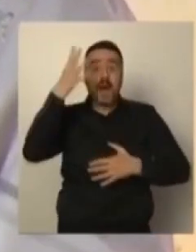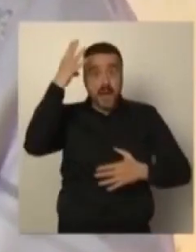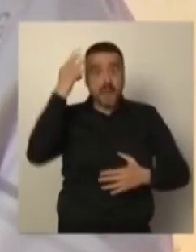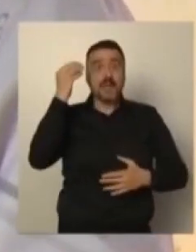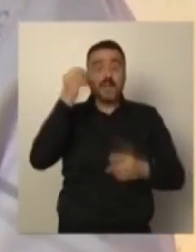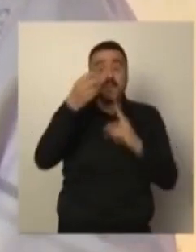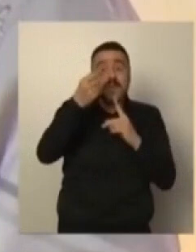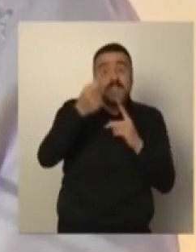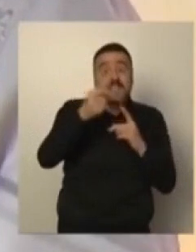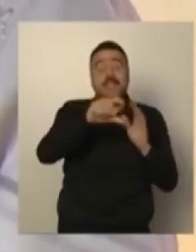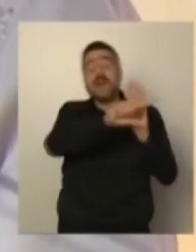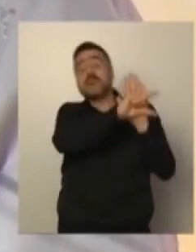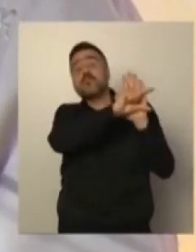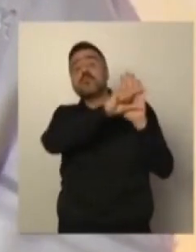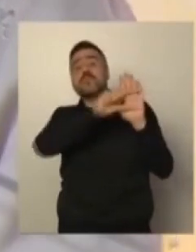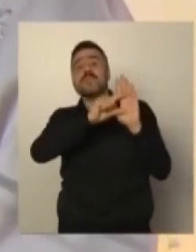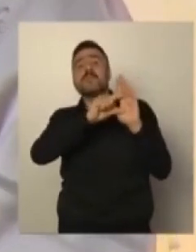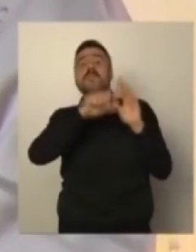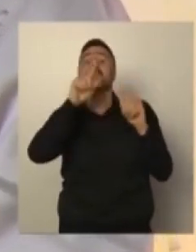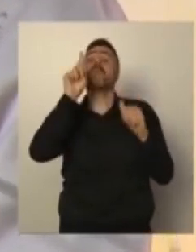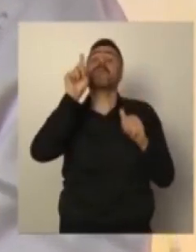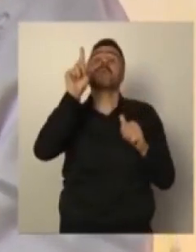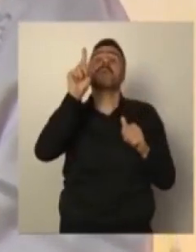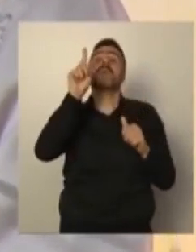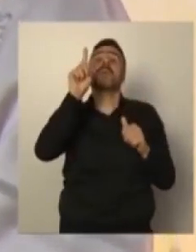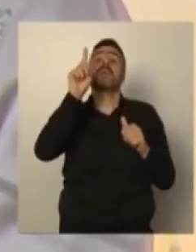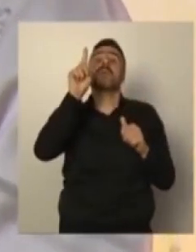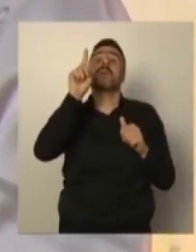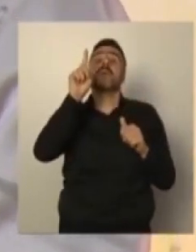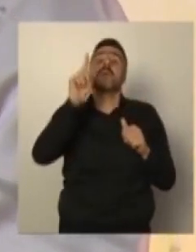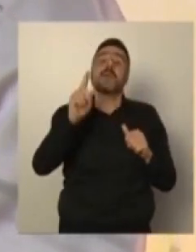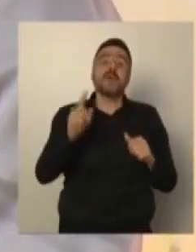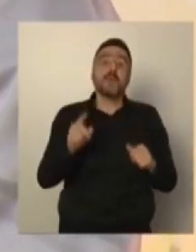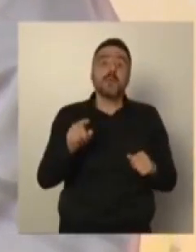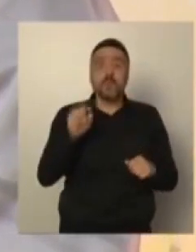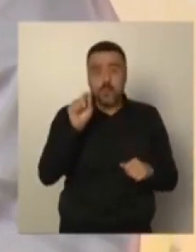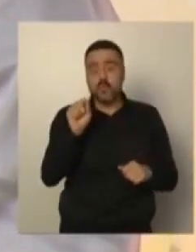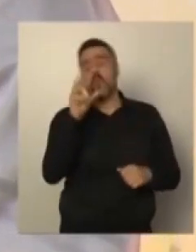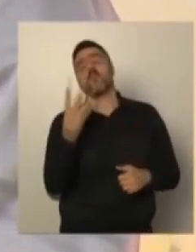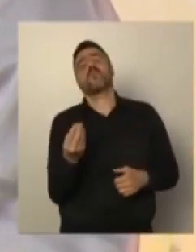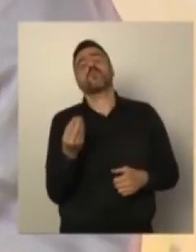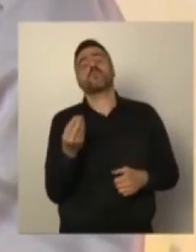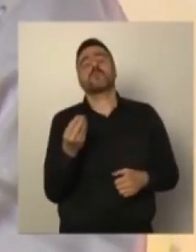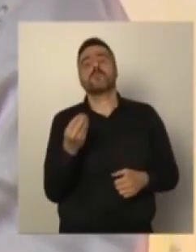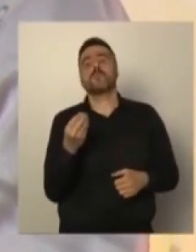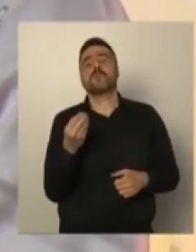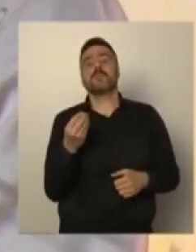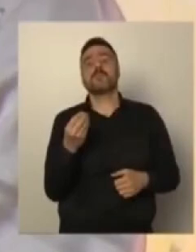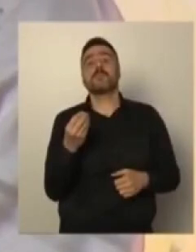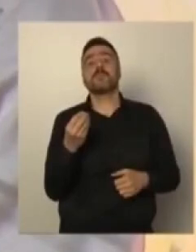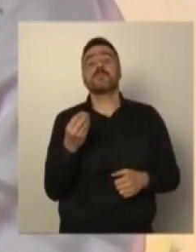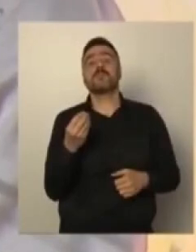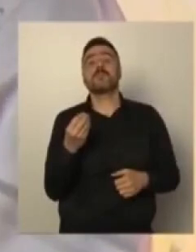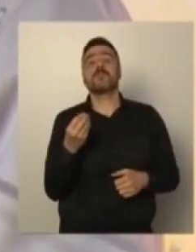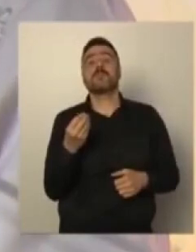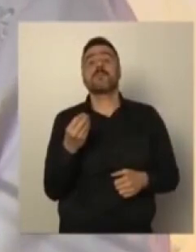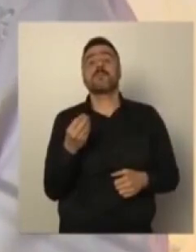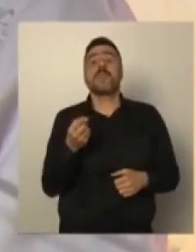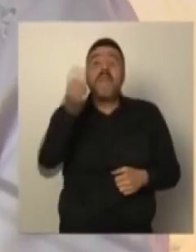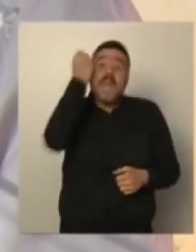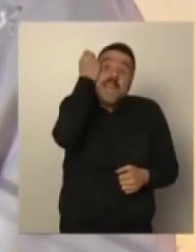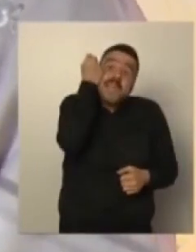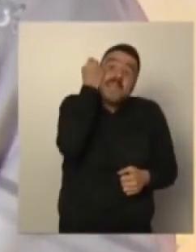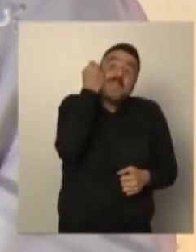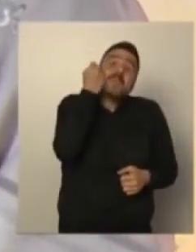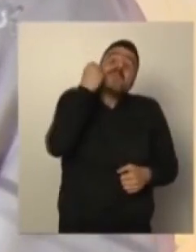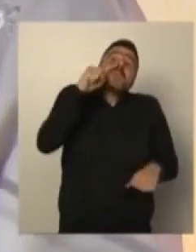suresinden alacağımız derslerden birisi de bu olsun. Bir diğer ilke, cimrilikten